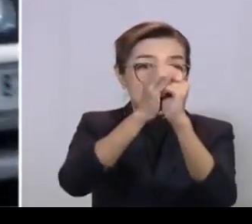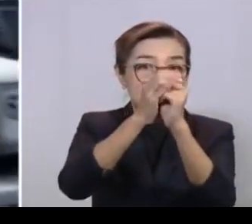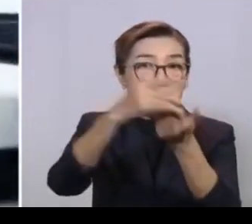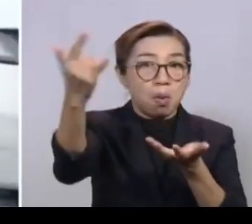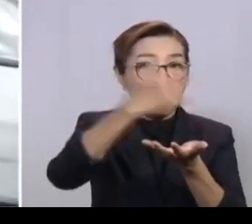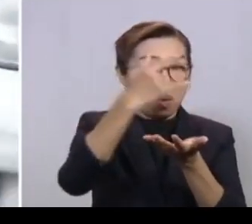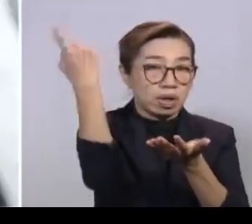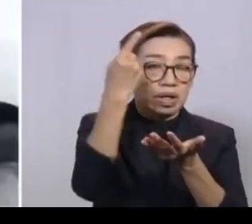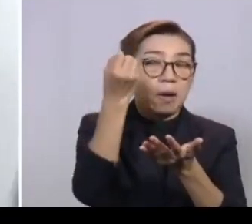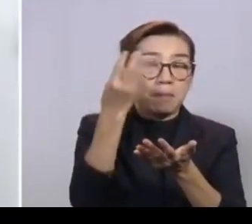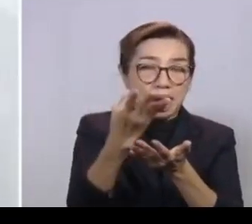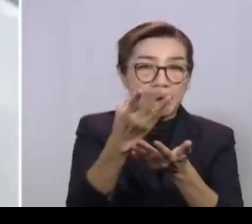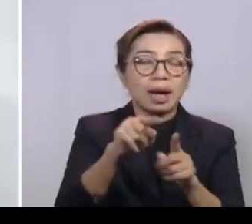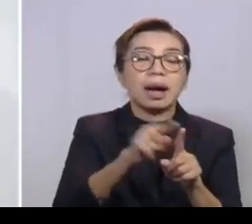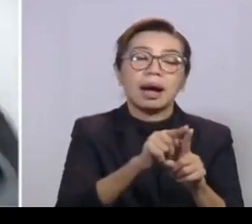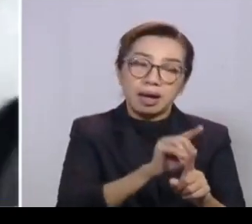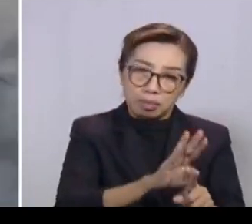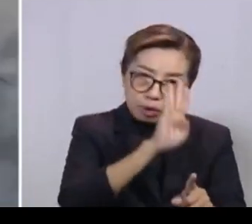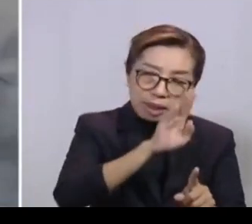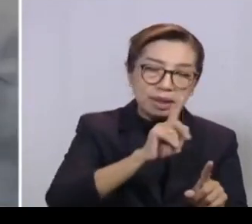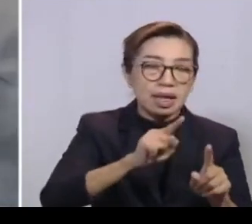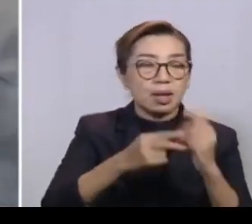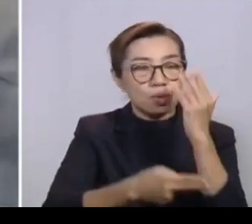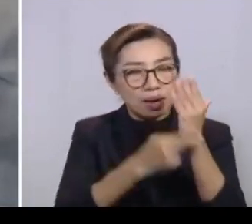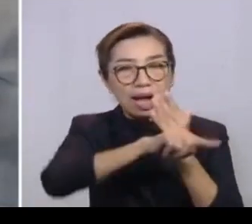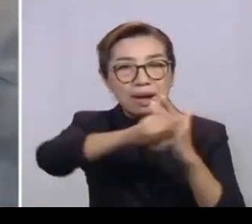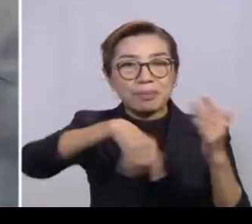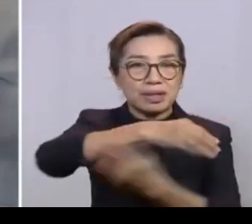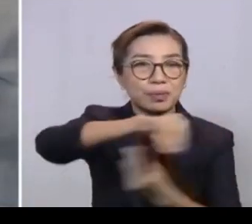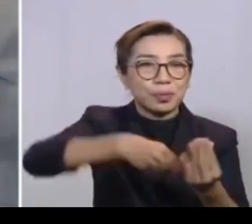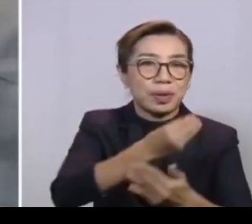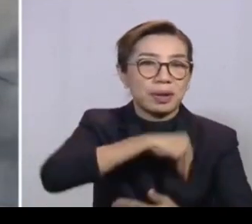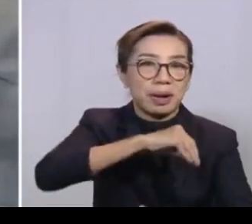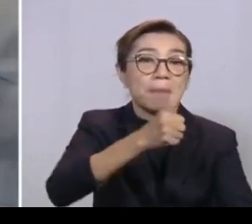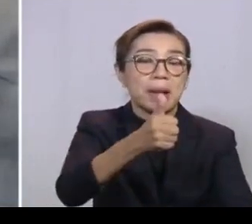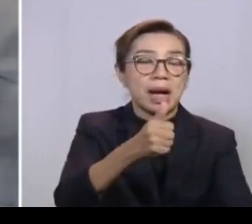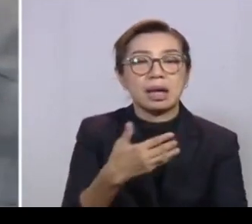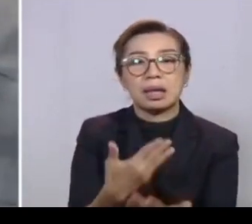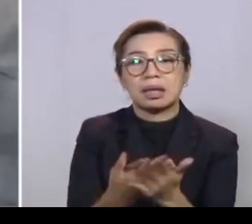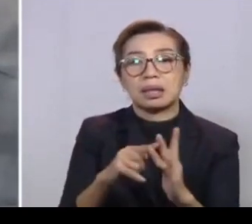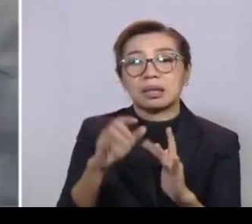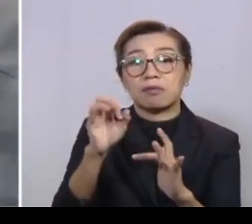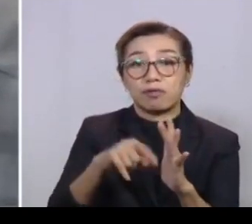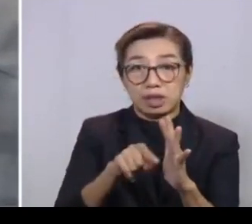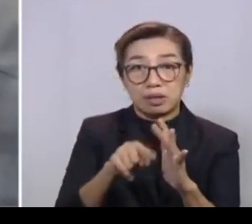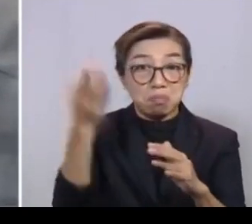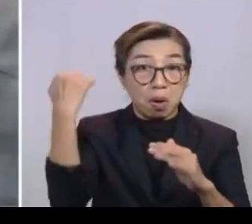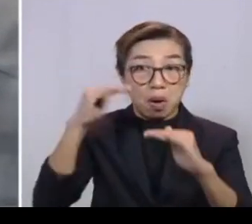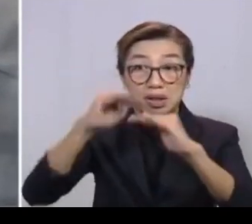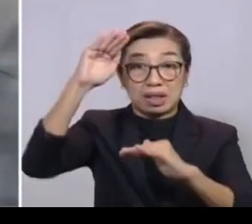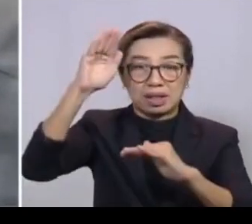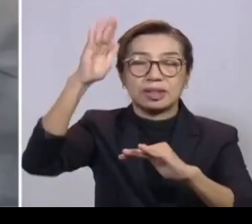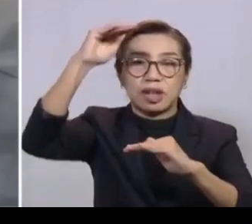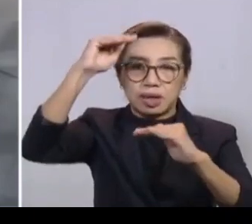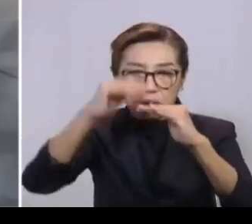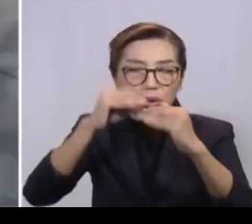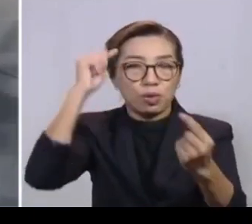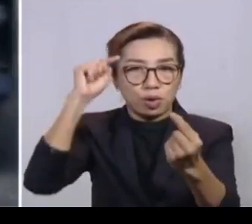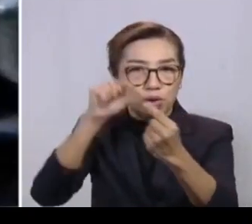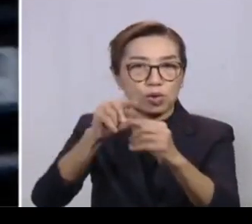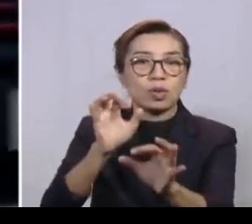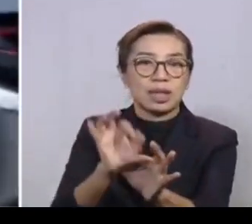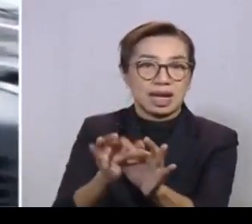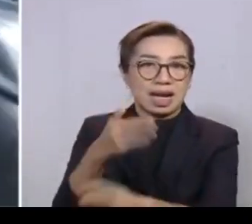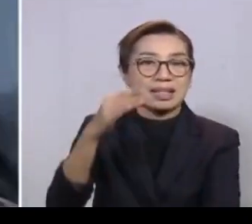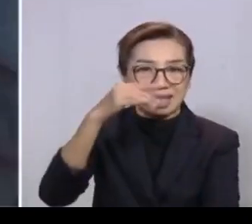ที่ฟื้นตัวต่อเนื่องอัตราเงินที่ปรับตัวลงกลับสู่เป้าหมายของธนาคารแห่งประเทศไทยที่กำหนดเอาไว้ในขณะที่